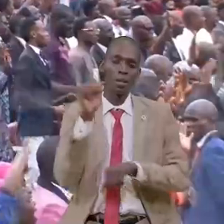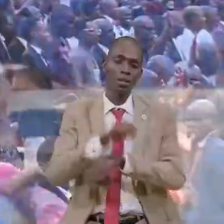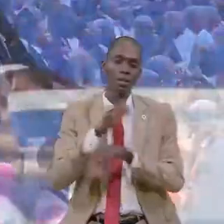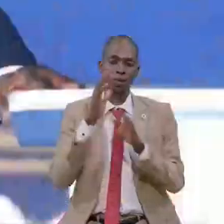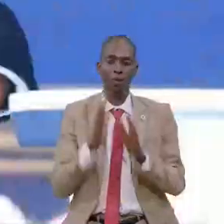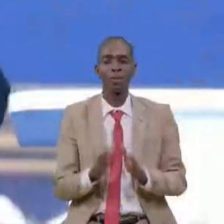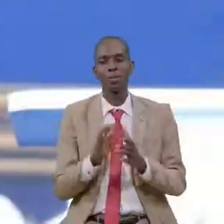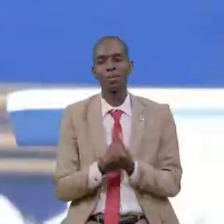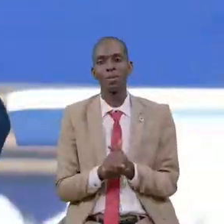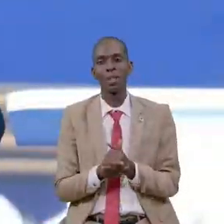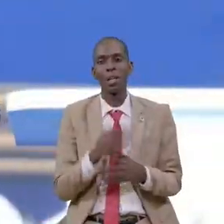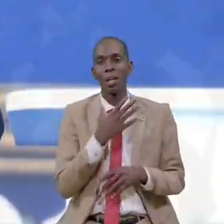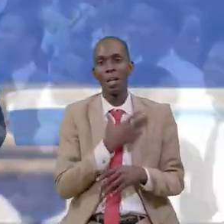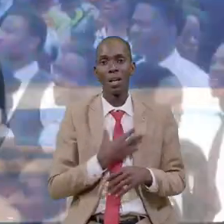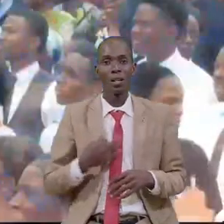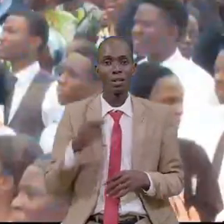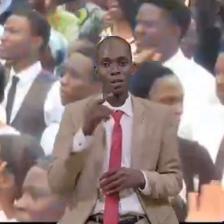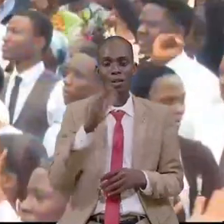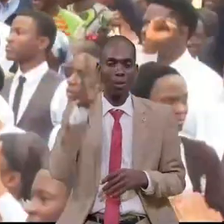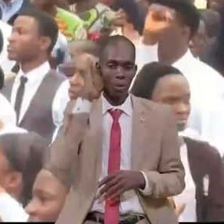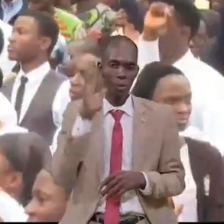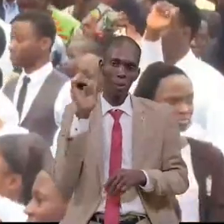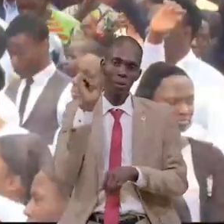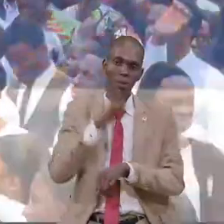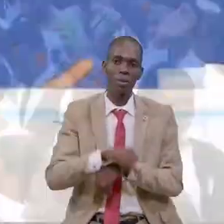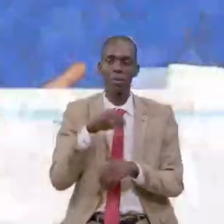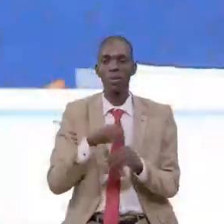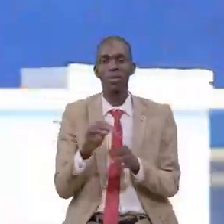vainqueur et vous allez vaincre.